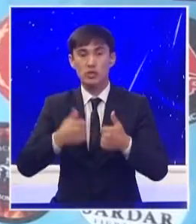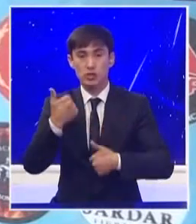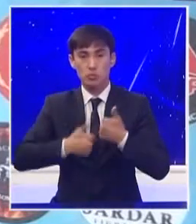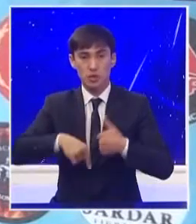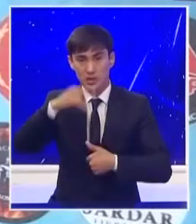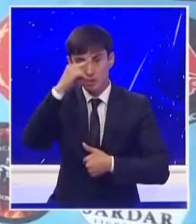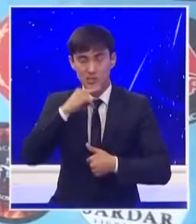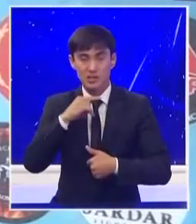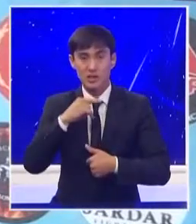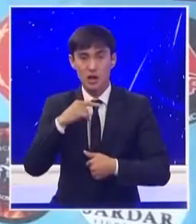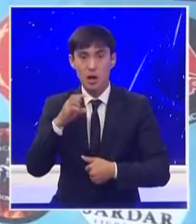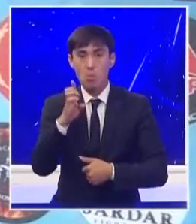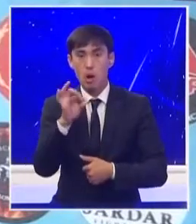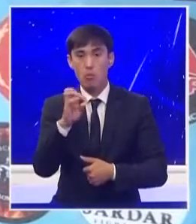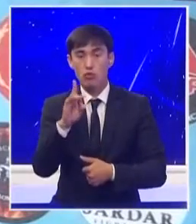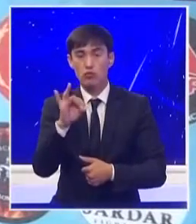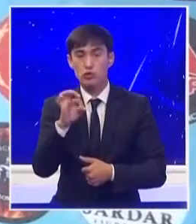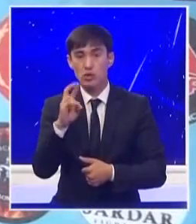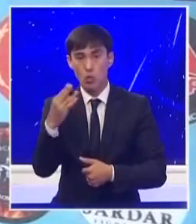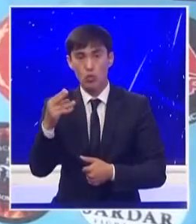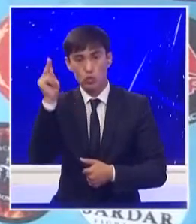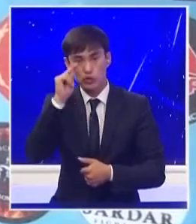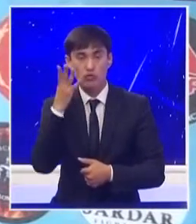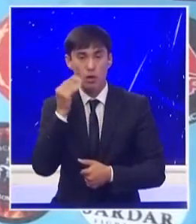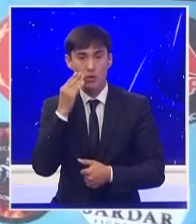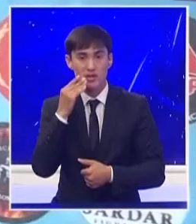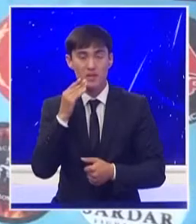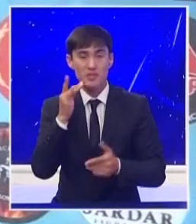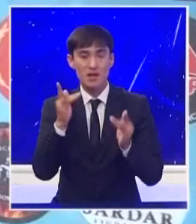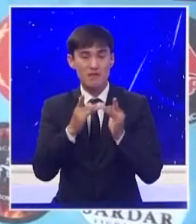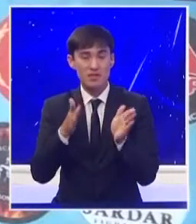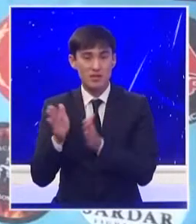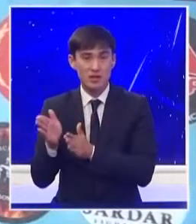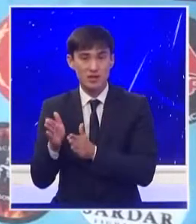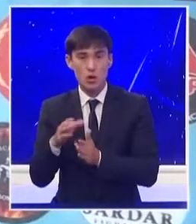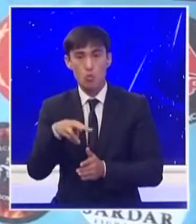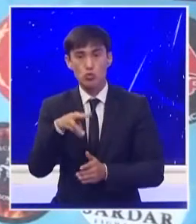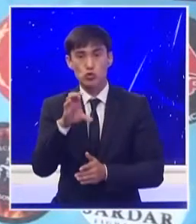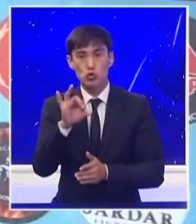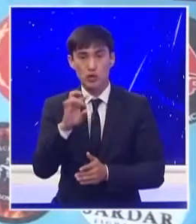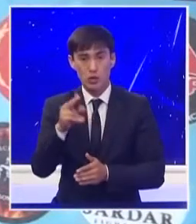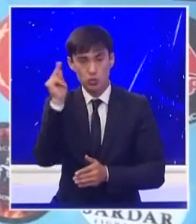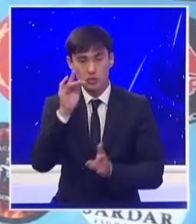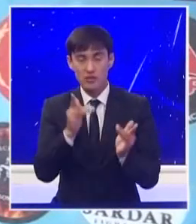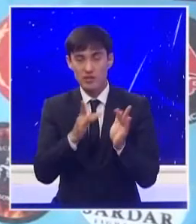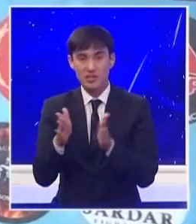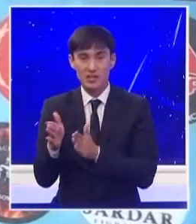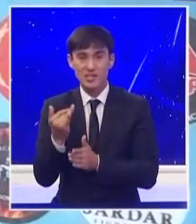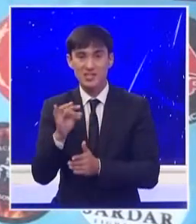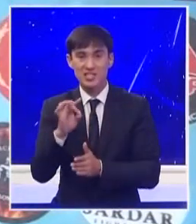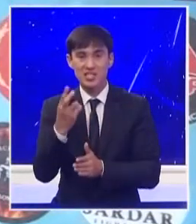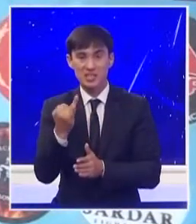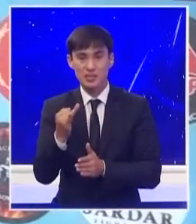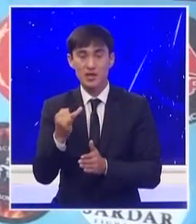дзюдо. Потом Байгулов Руслан, он учится в Алмате, в интернате. Мукаша Султан учится в интернате, РШИ. Это данный